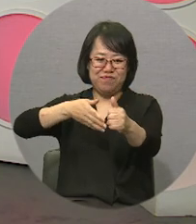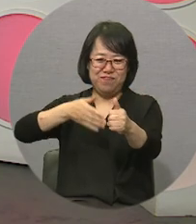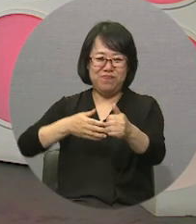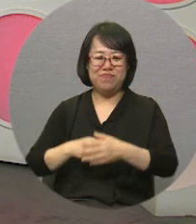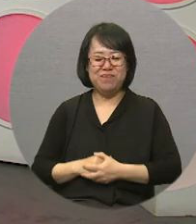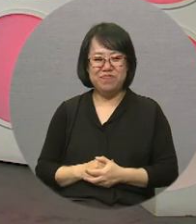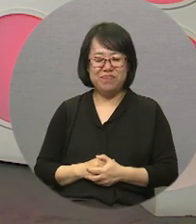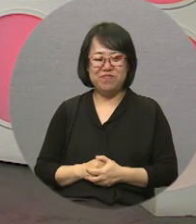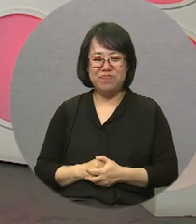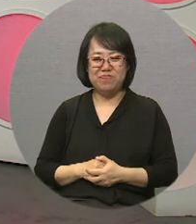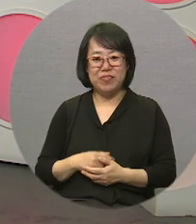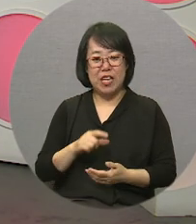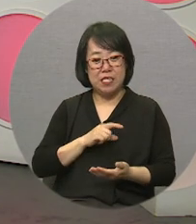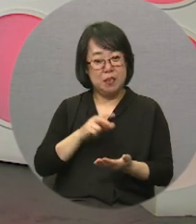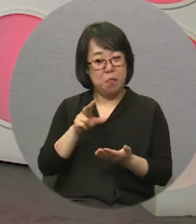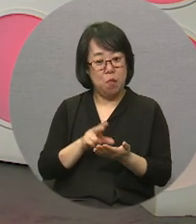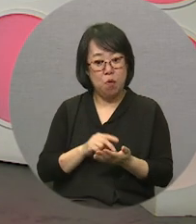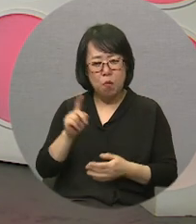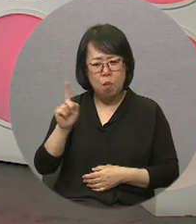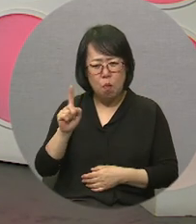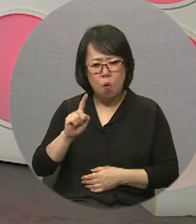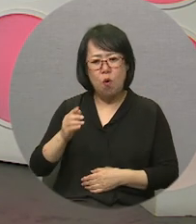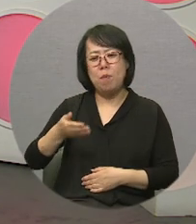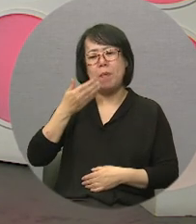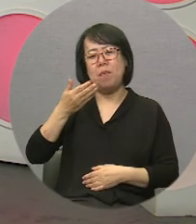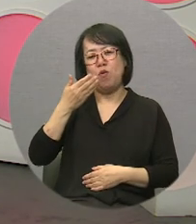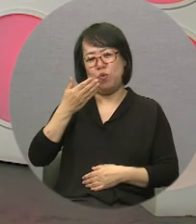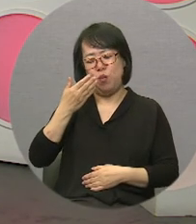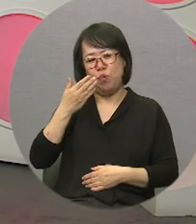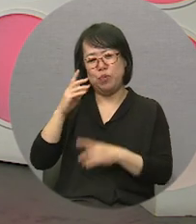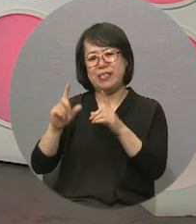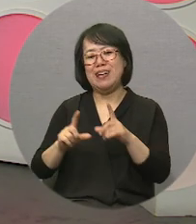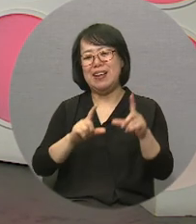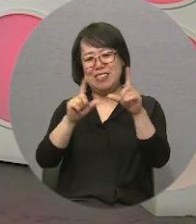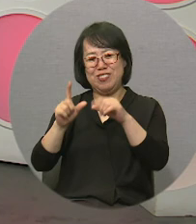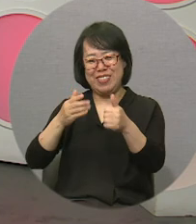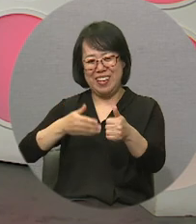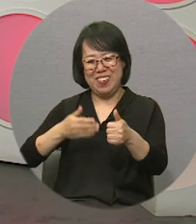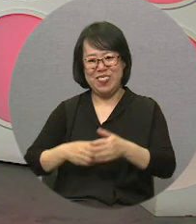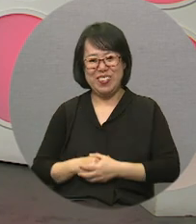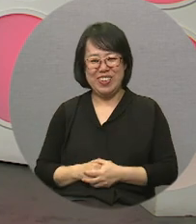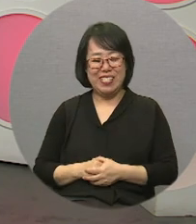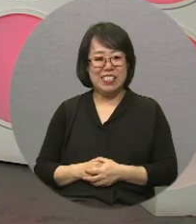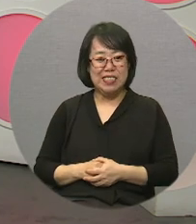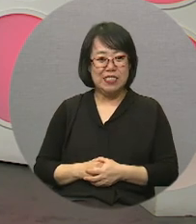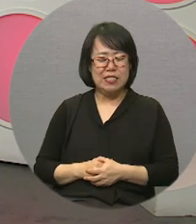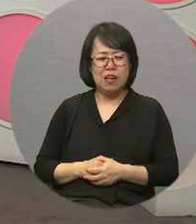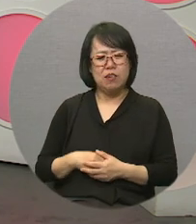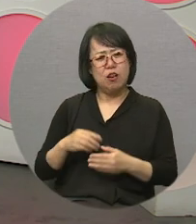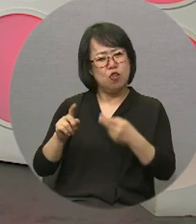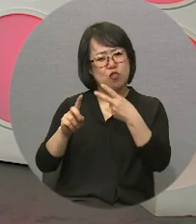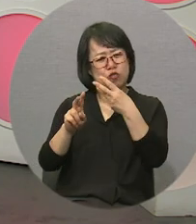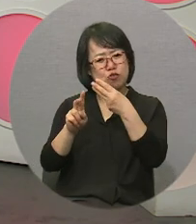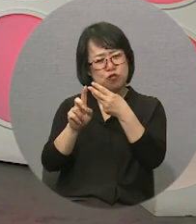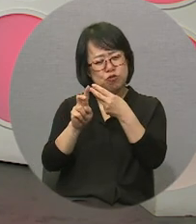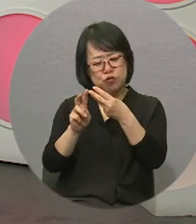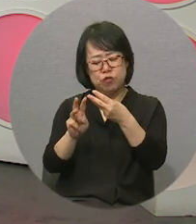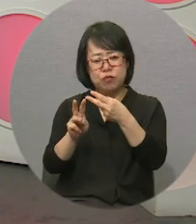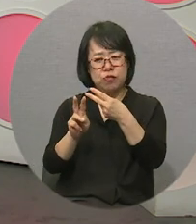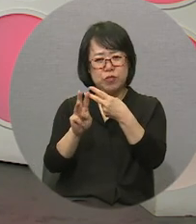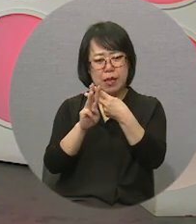네, 오늘의 감동사연 제목은요, 식사는 해야죠. 네요. 중학교 3학년